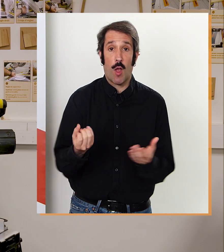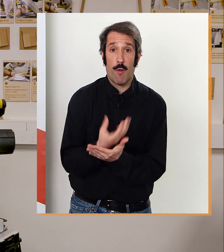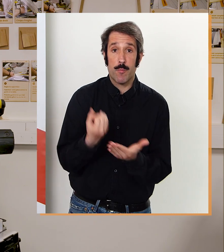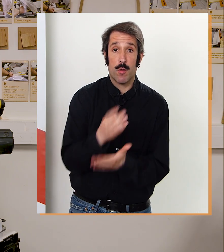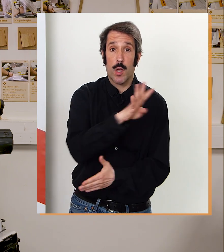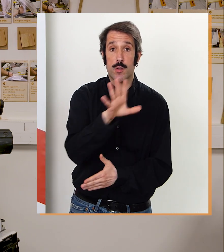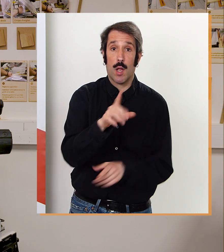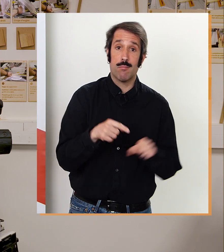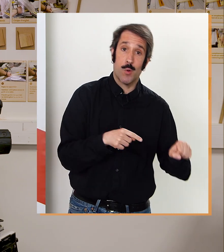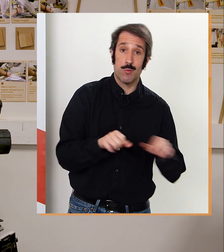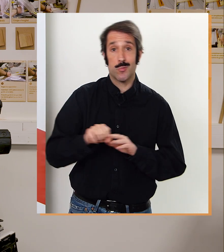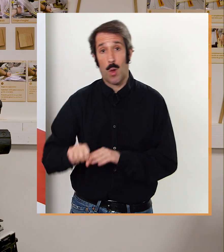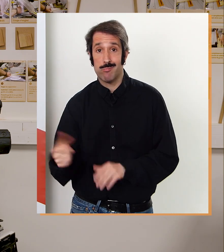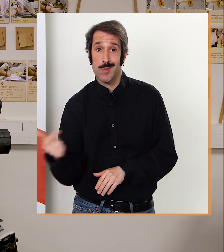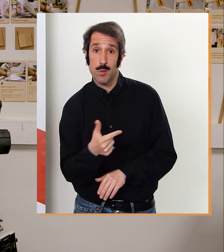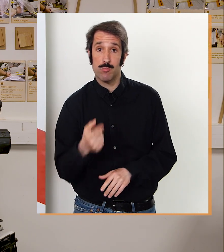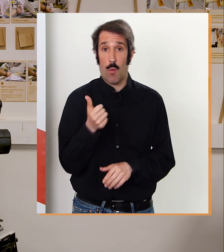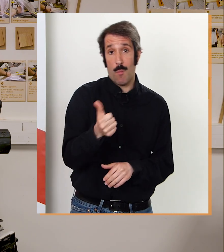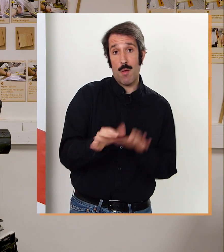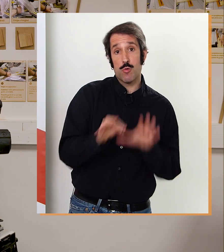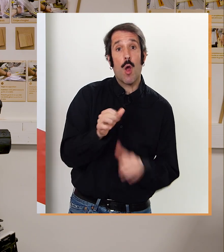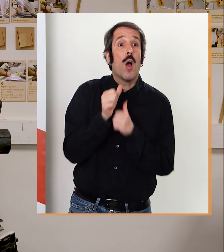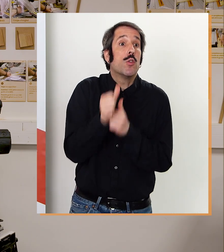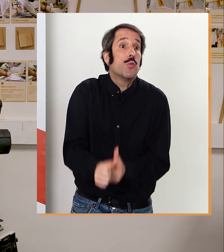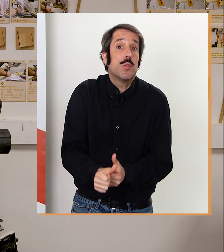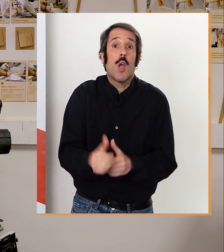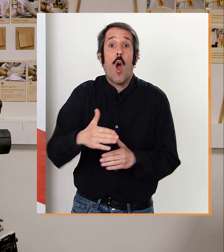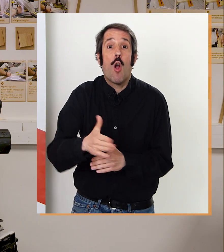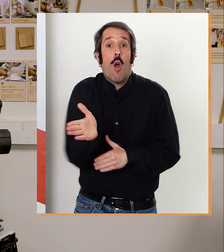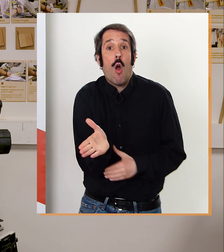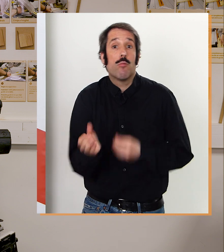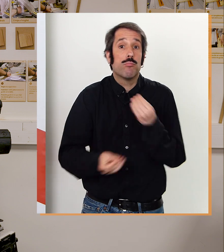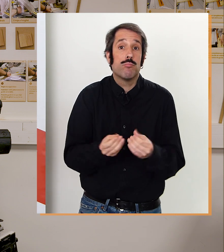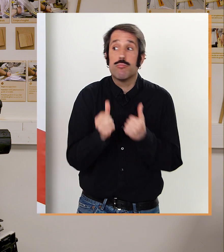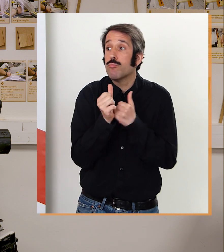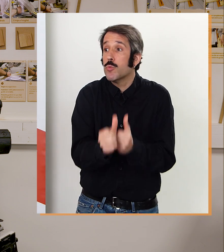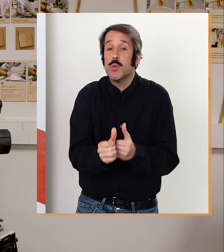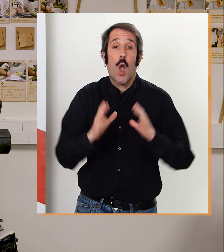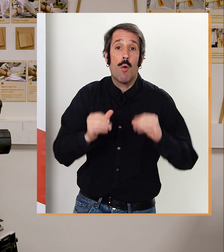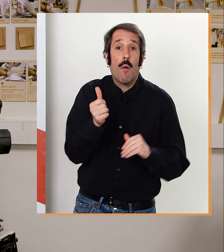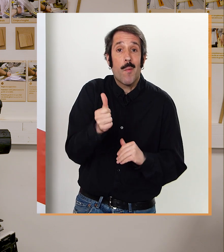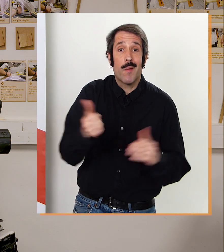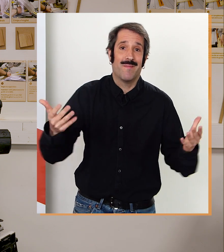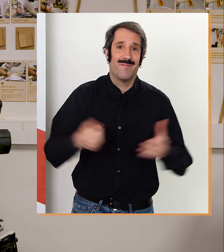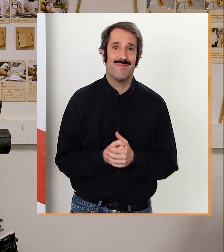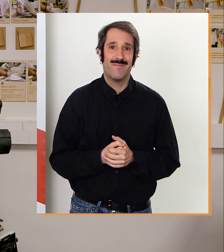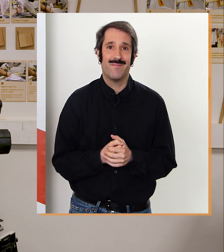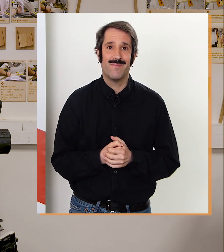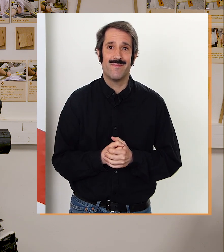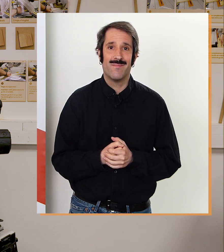à 45 à gauche, mais aussi à droite. Ce sera à vous de choisir l'angle que vous désirez avoir en fonction de votre confort personnel aussi.